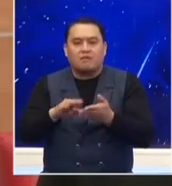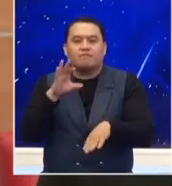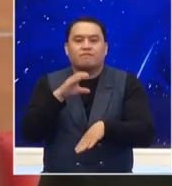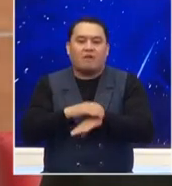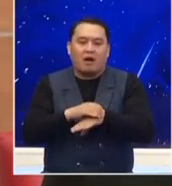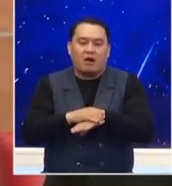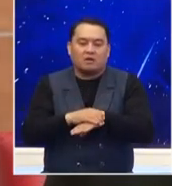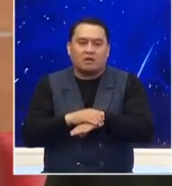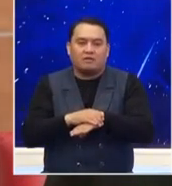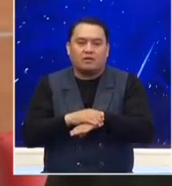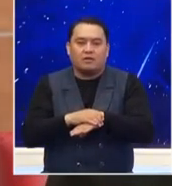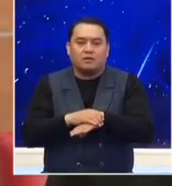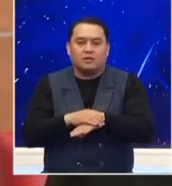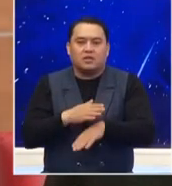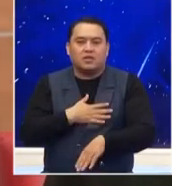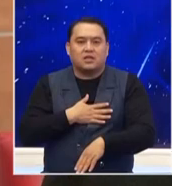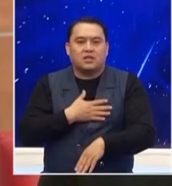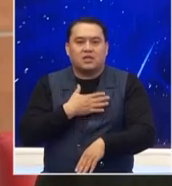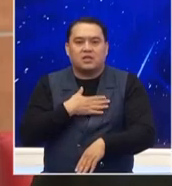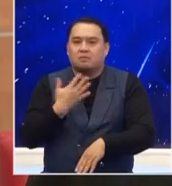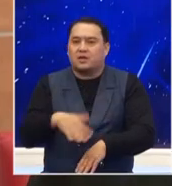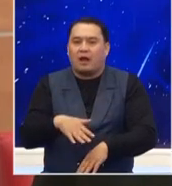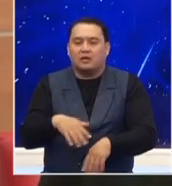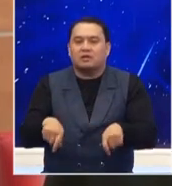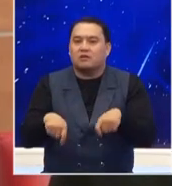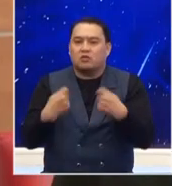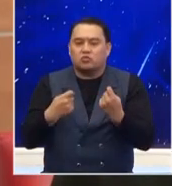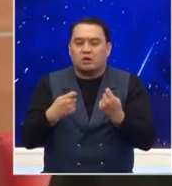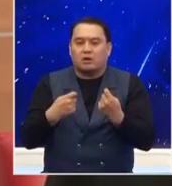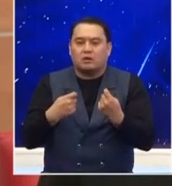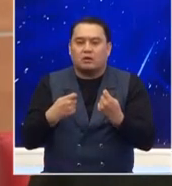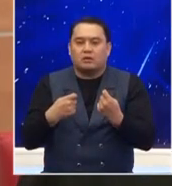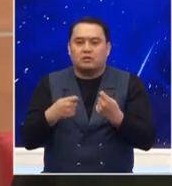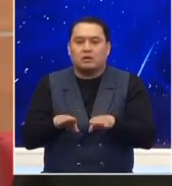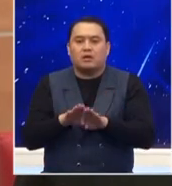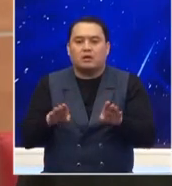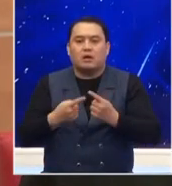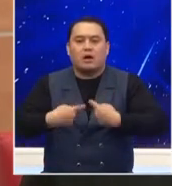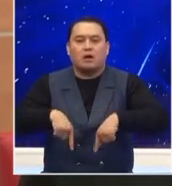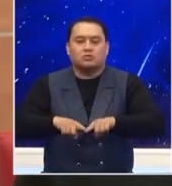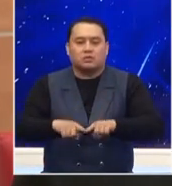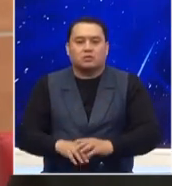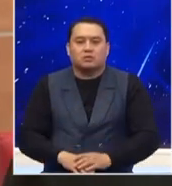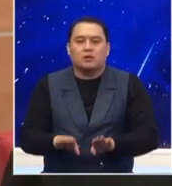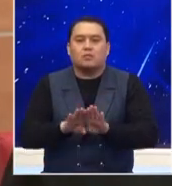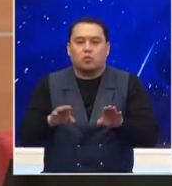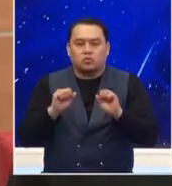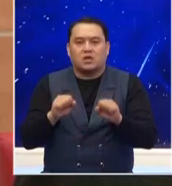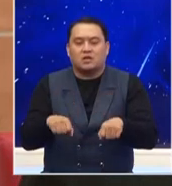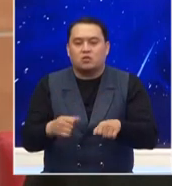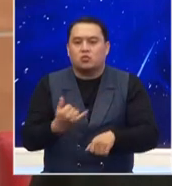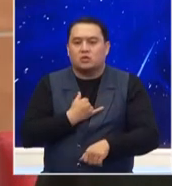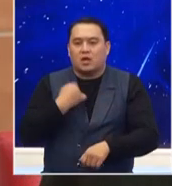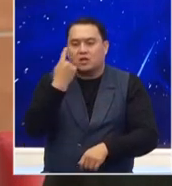фактах, которые нелицеприятных фактов, о нарушениях, если они присутствуют в этих организациях образования. А также на сайте есть